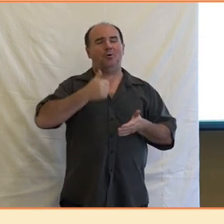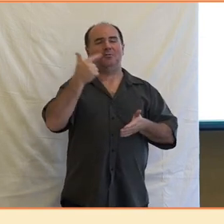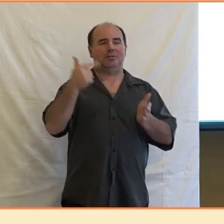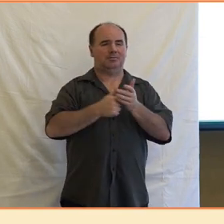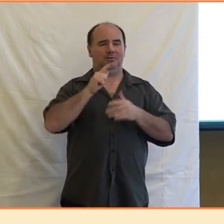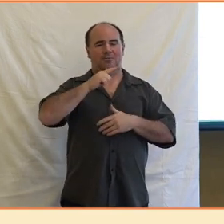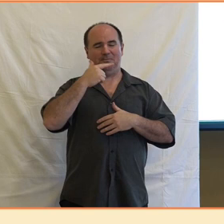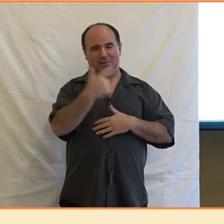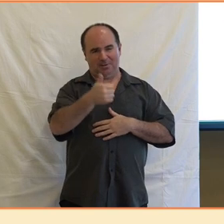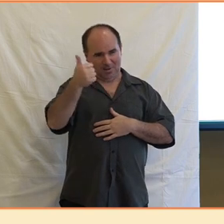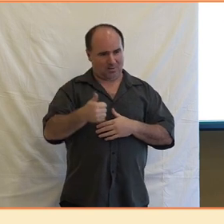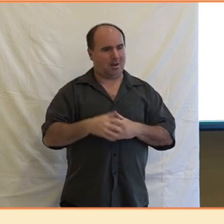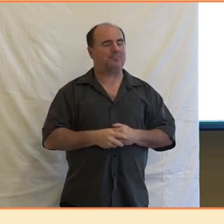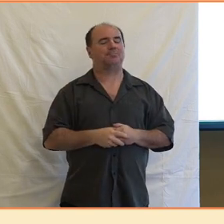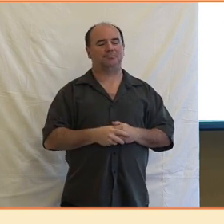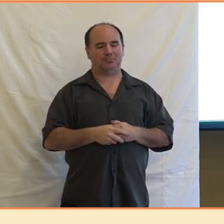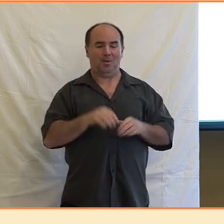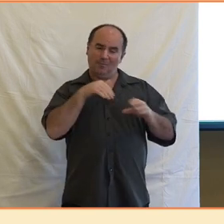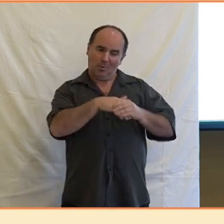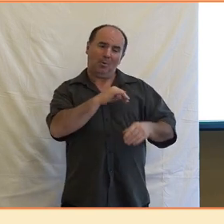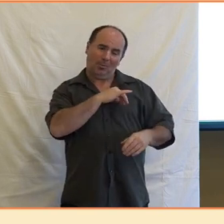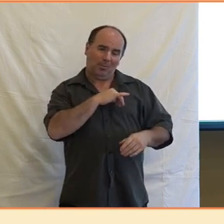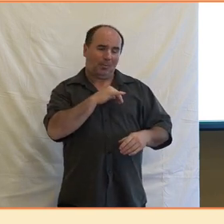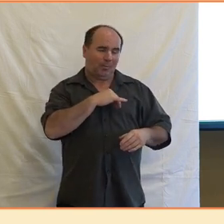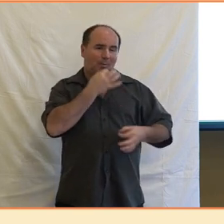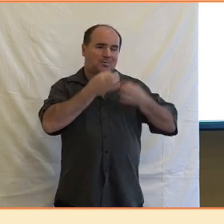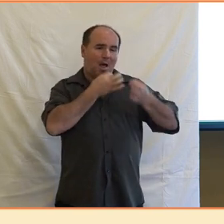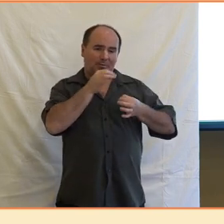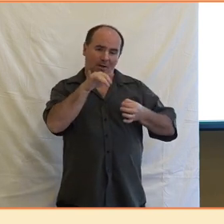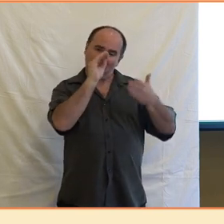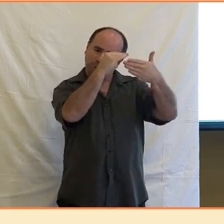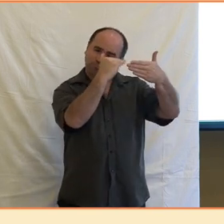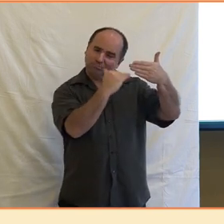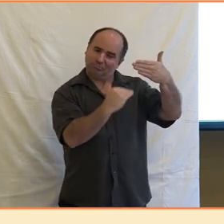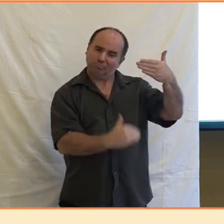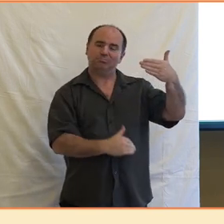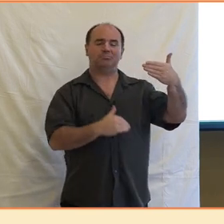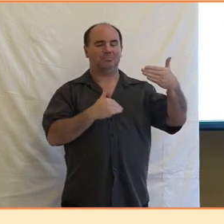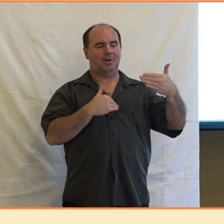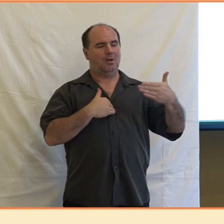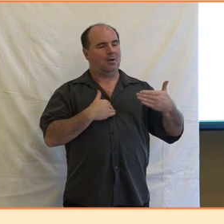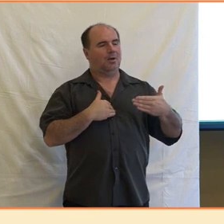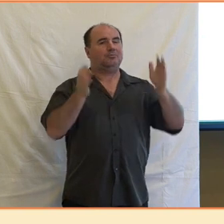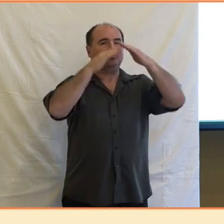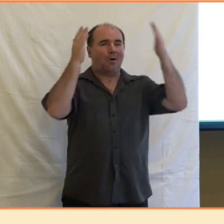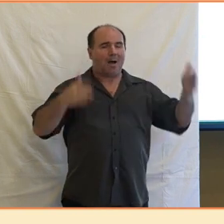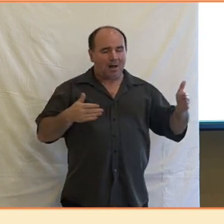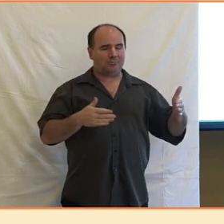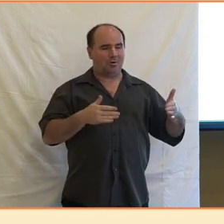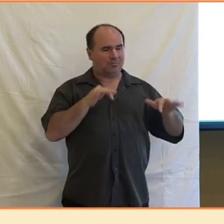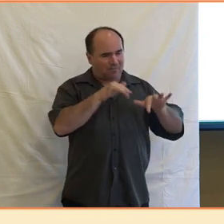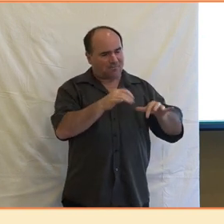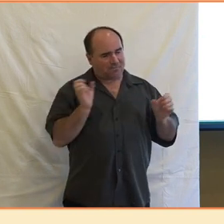jsou dle mého názoru poměrně zajímavá data, pokud jde o vlastně vybavenost českých domácností